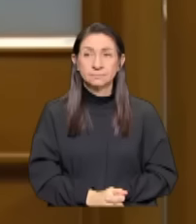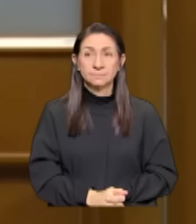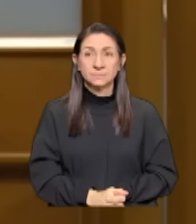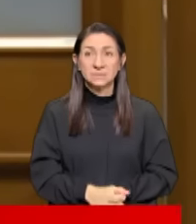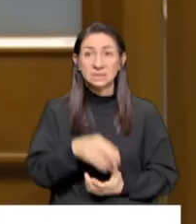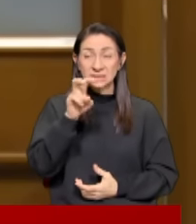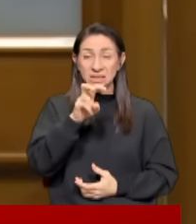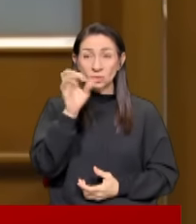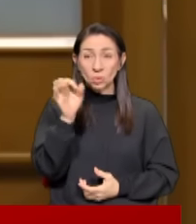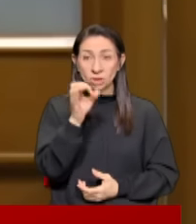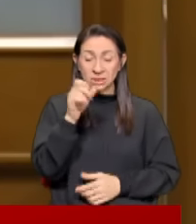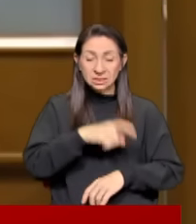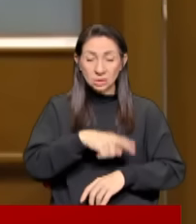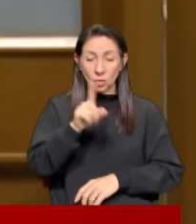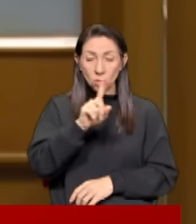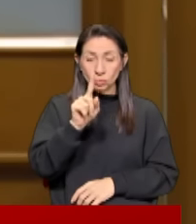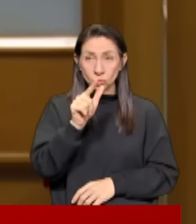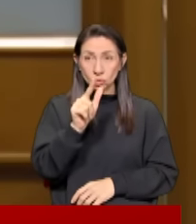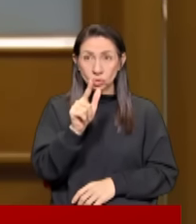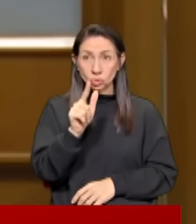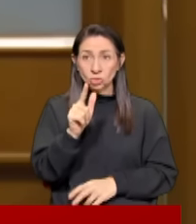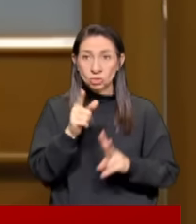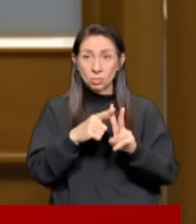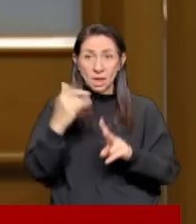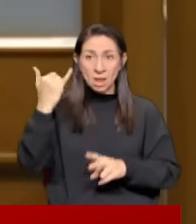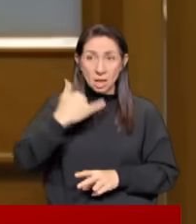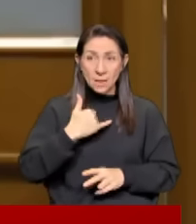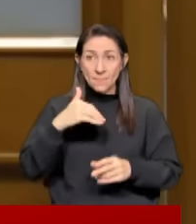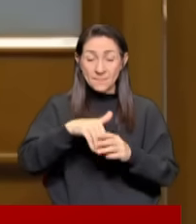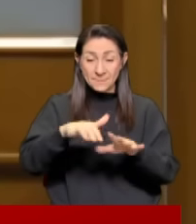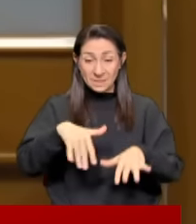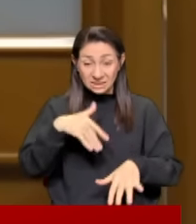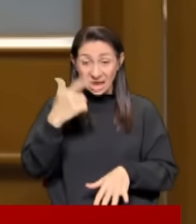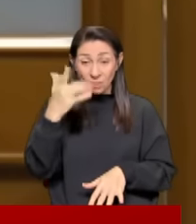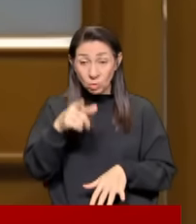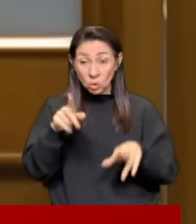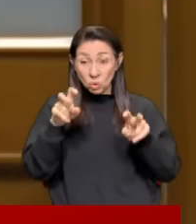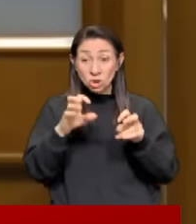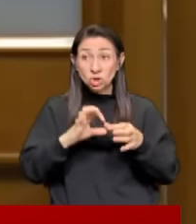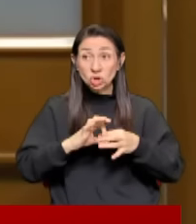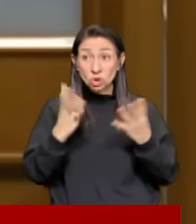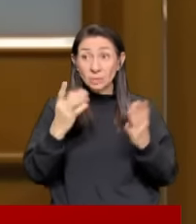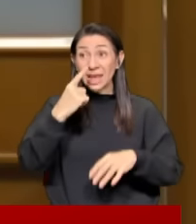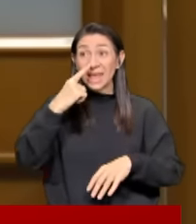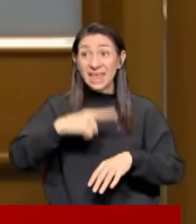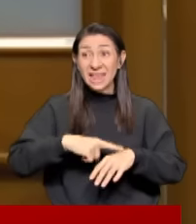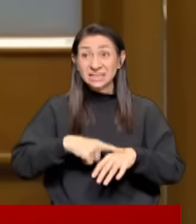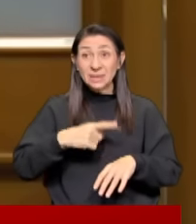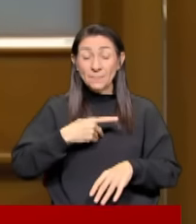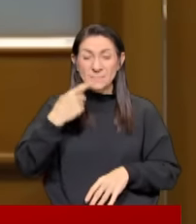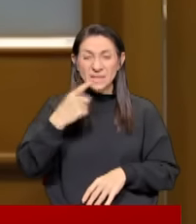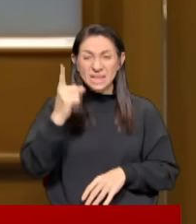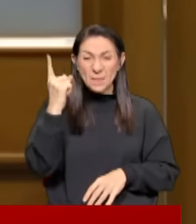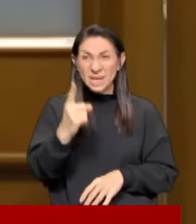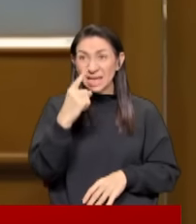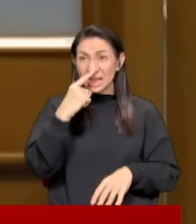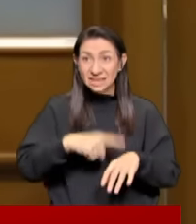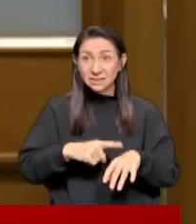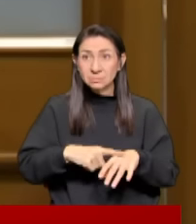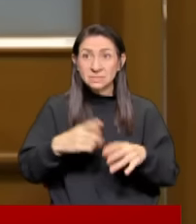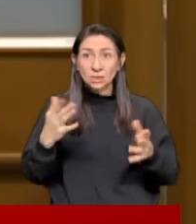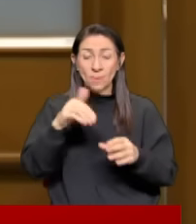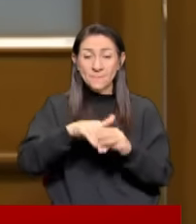8 Ocak saat 10.30'da döndü bana Numan Bey. Meclisin eğer bu konuyu çözebileceğine inansam, binde bir inansam